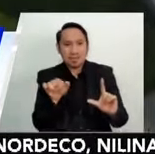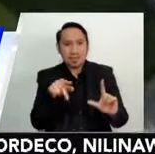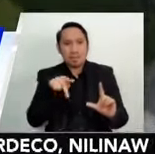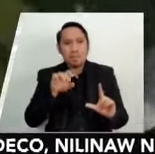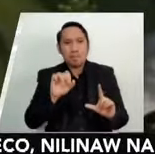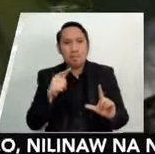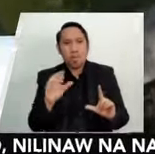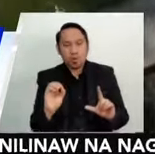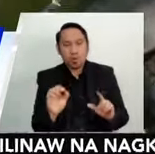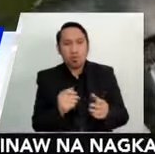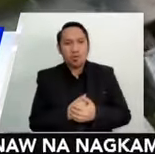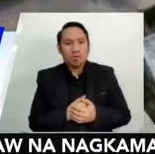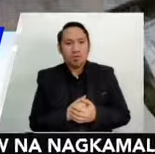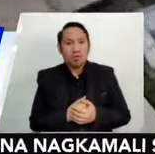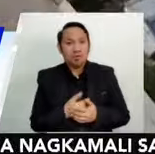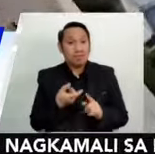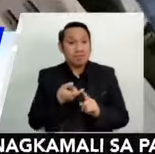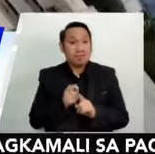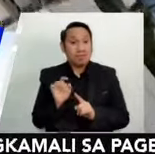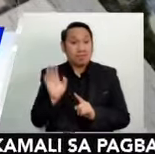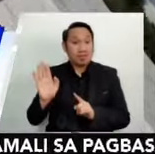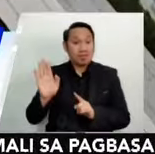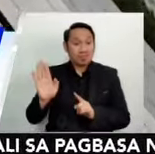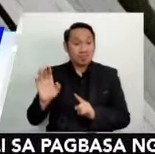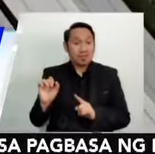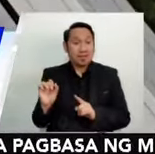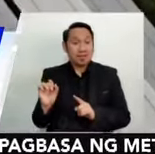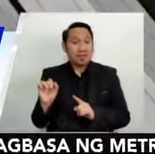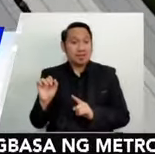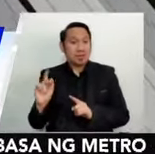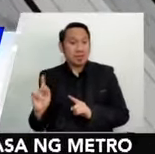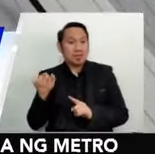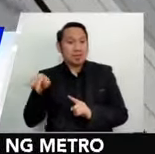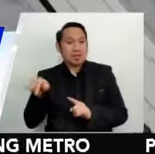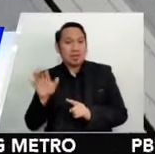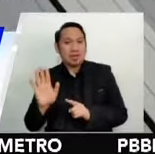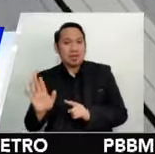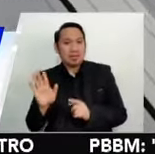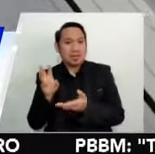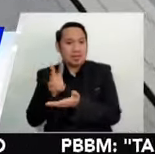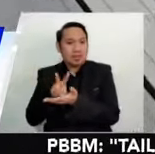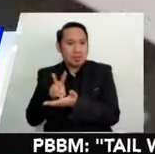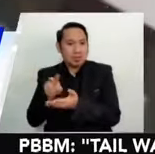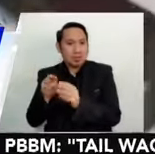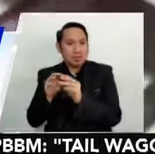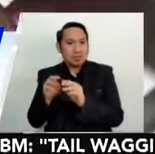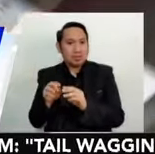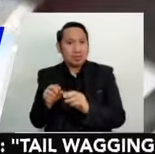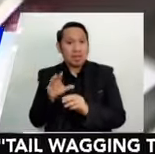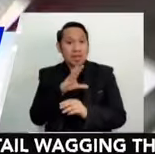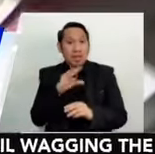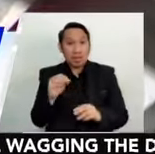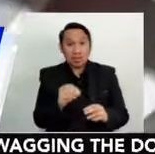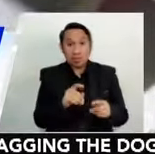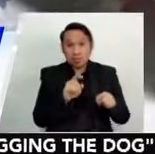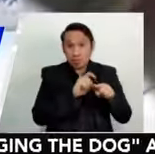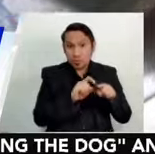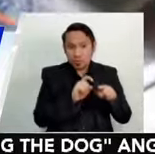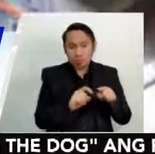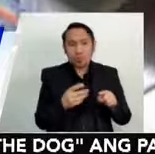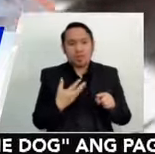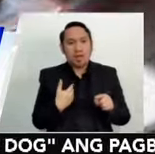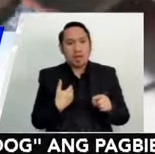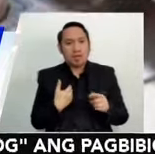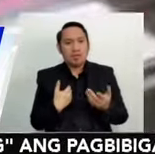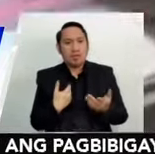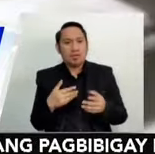resolusyong ipinasa ng sangguniang bayan ng Bamban noong 2020. Ang bill ng kuryente naman, nakapangalan sa isang Mayor